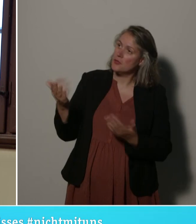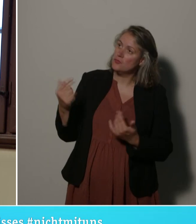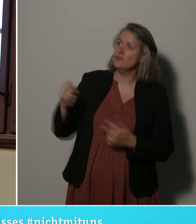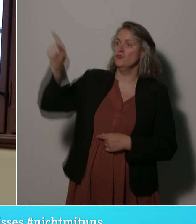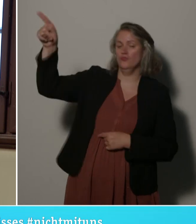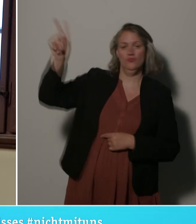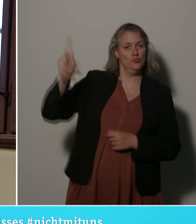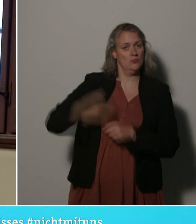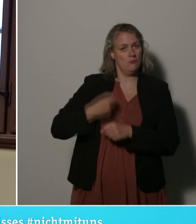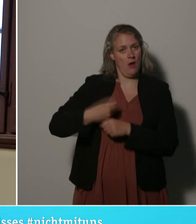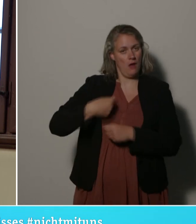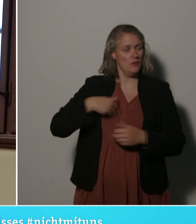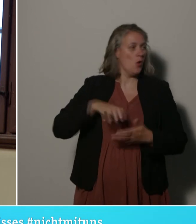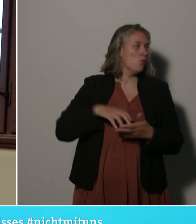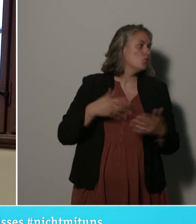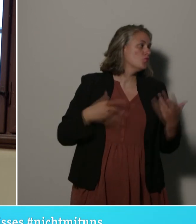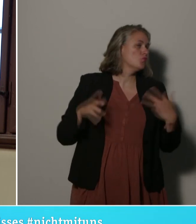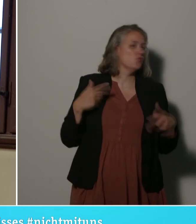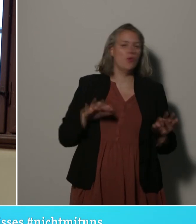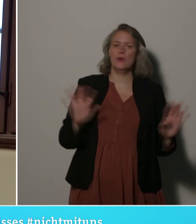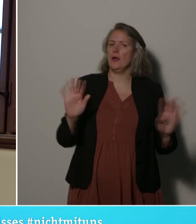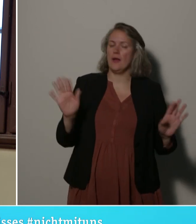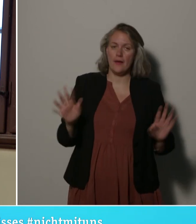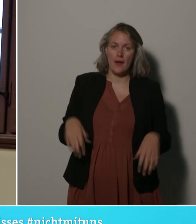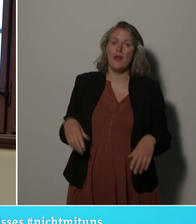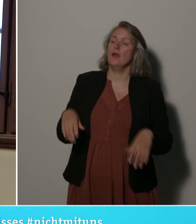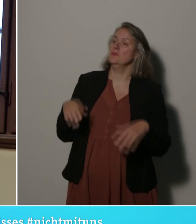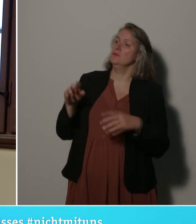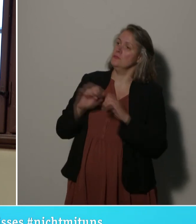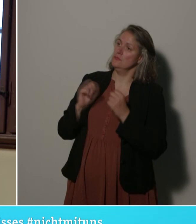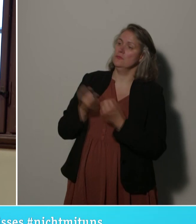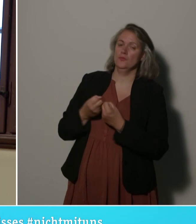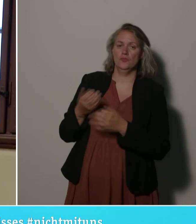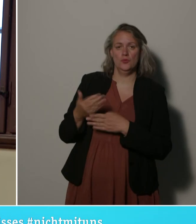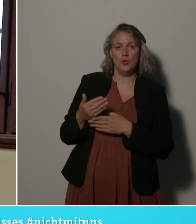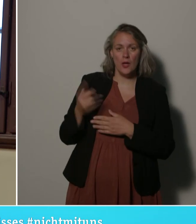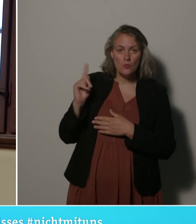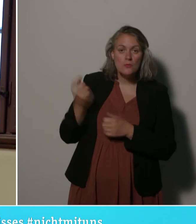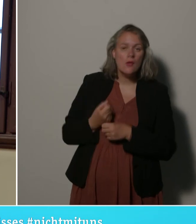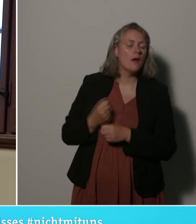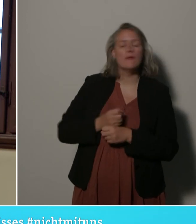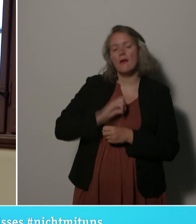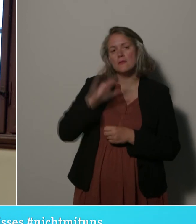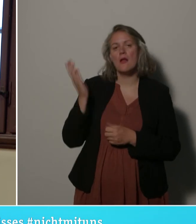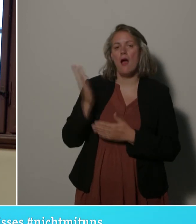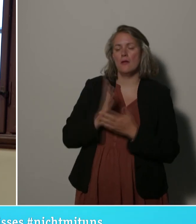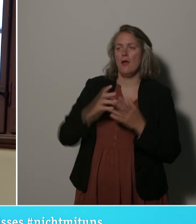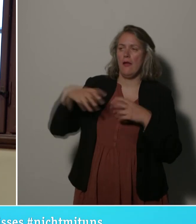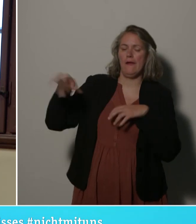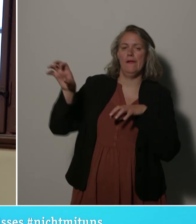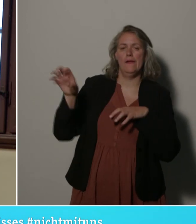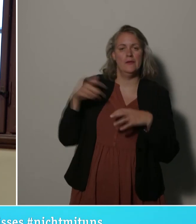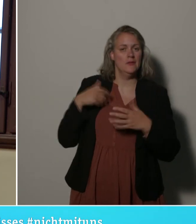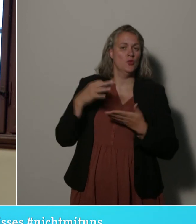Finger auf den Freistaat zeigen und nur sagen, Freistaat, mach einmal, sondern wir sehen ganz klar auch die Kommune hier in